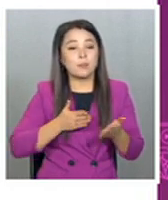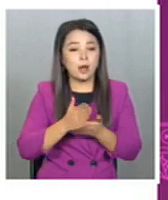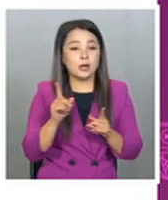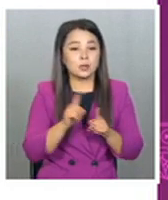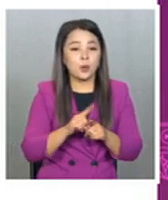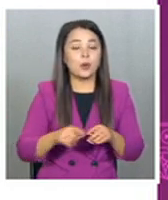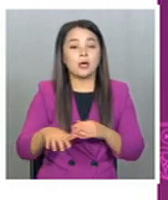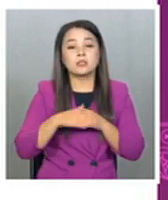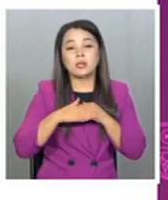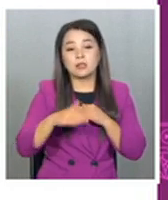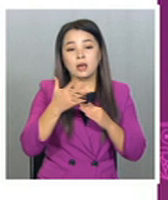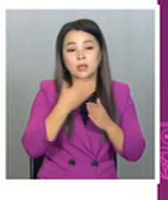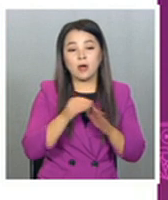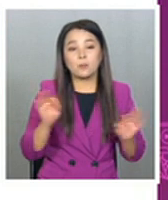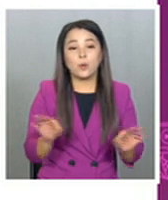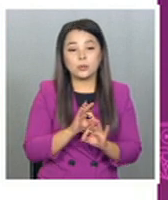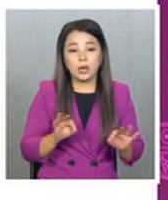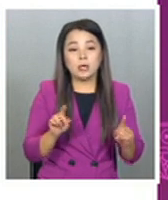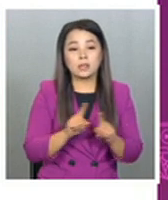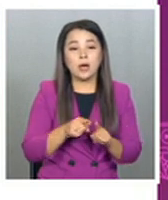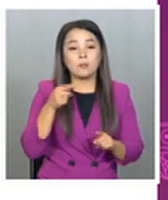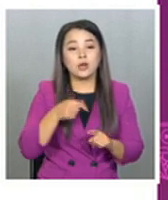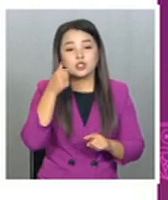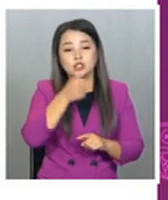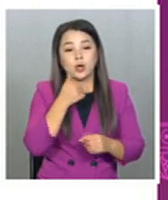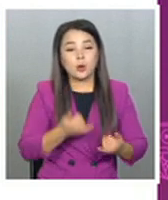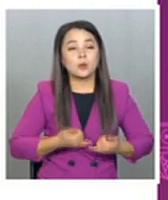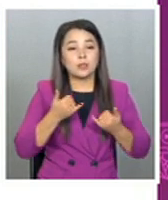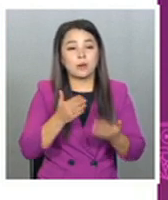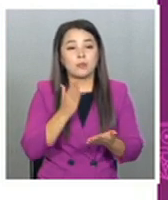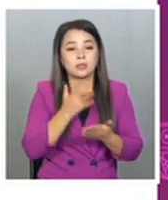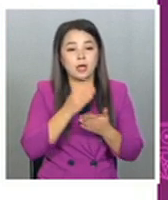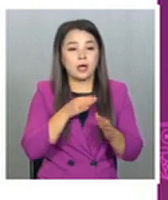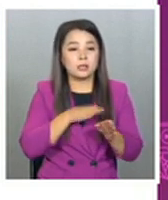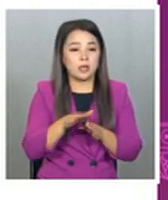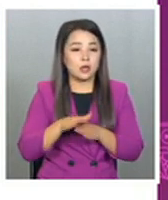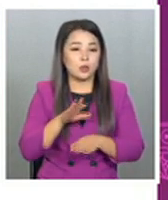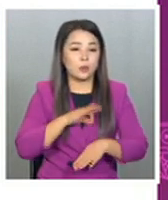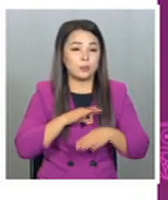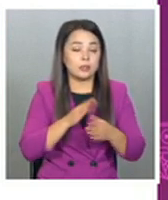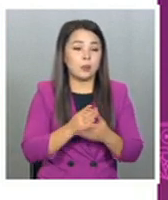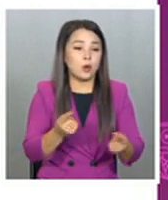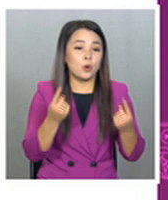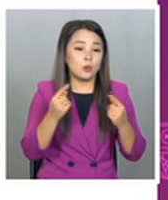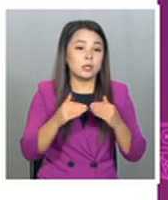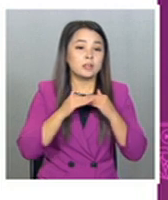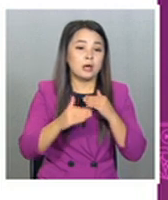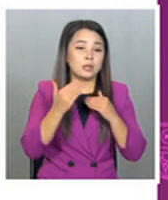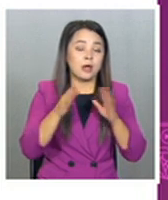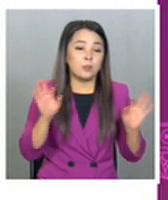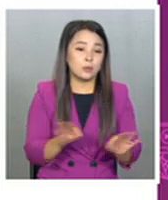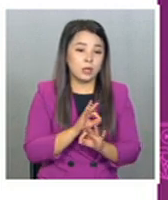дала фольклоры мен музыкасының мың жылы жобасы аясында жүзеге асырылады. Ұлы даланың фольклоры мен